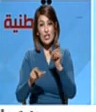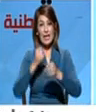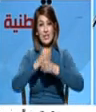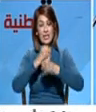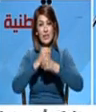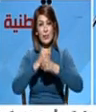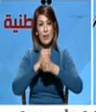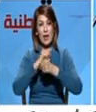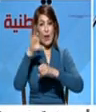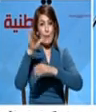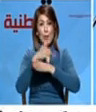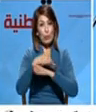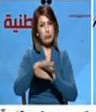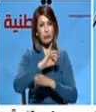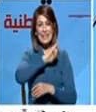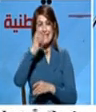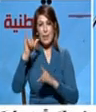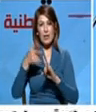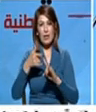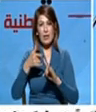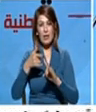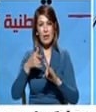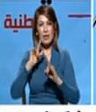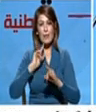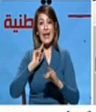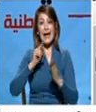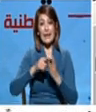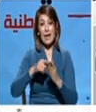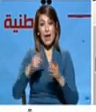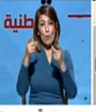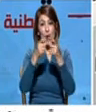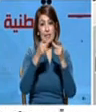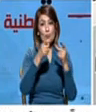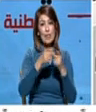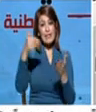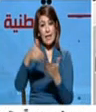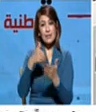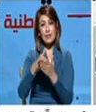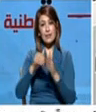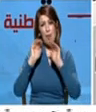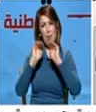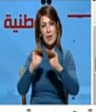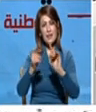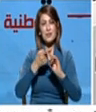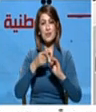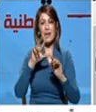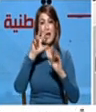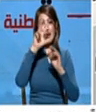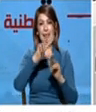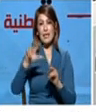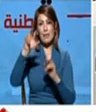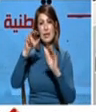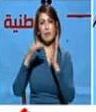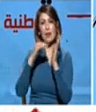الشغل ثلاثه ومهم جدا ان اخذ وحتى مؤسسه اقتصاديه دون جيد التمويل الذي بات مائه مليار مش